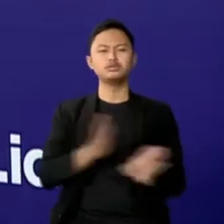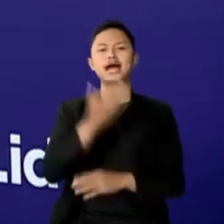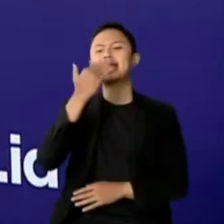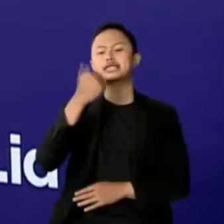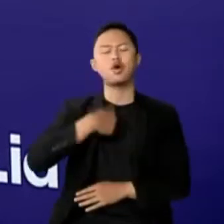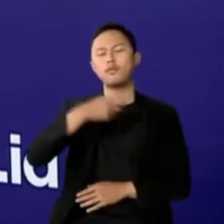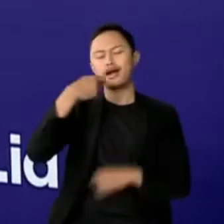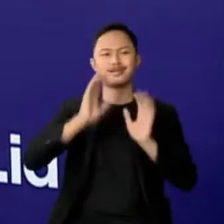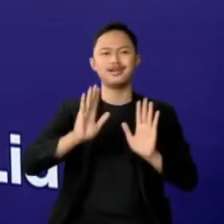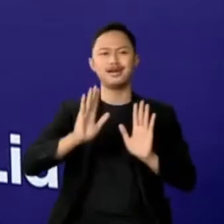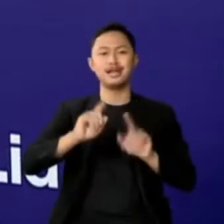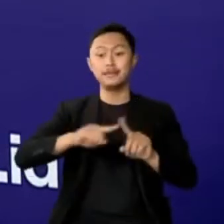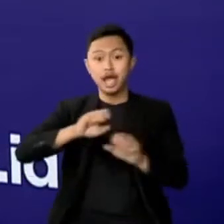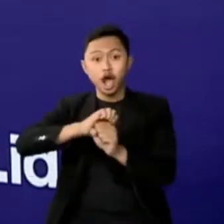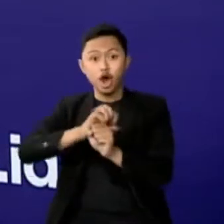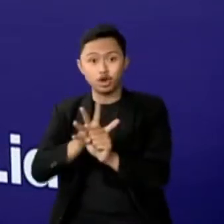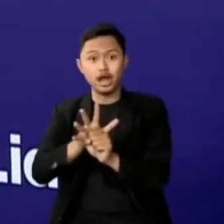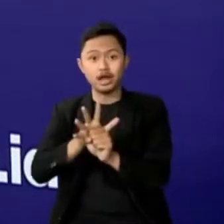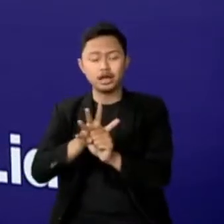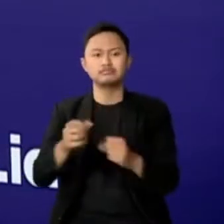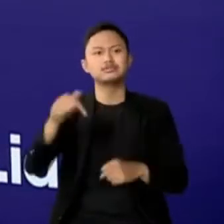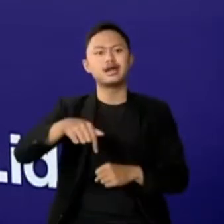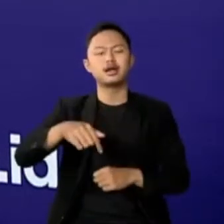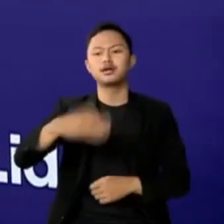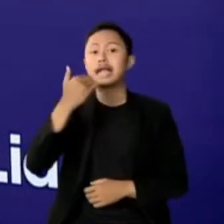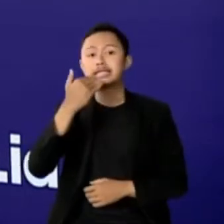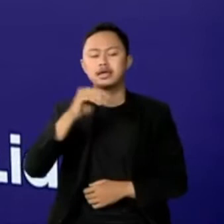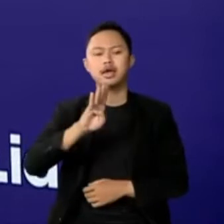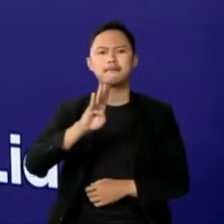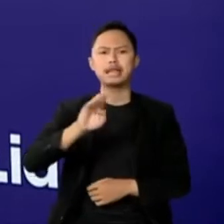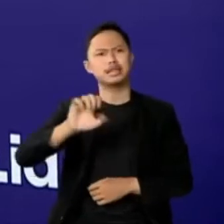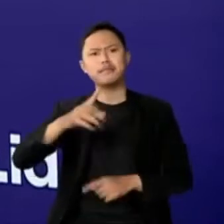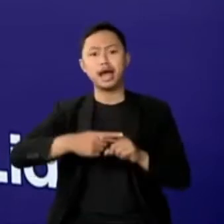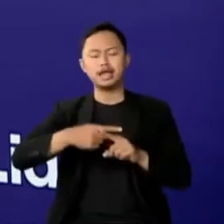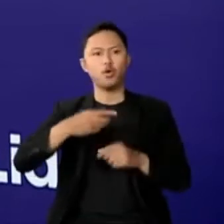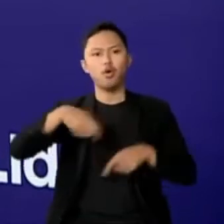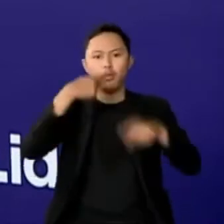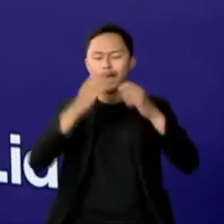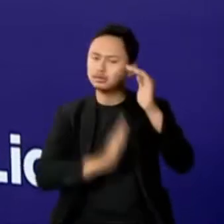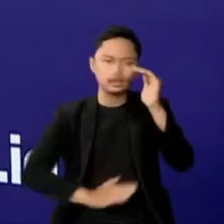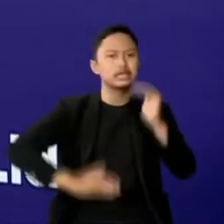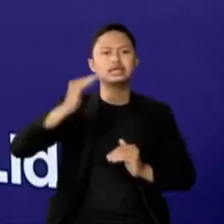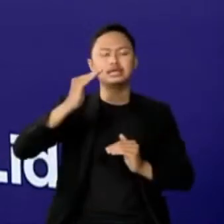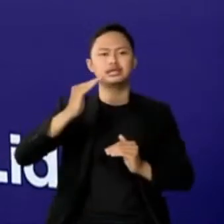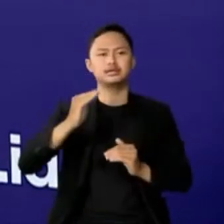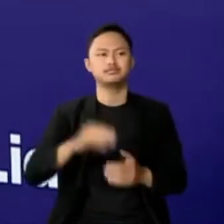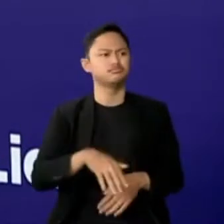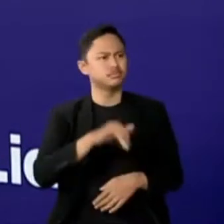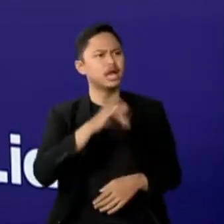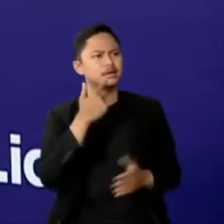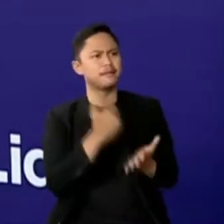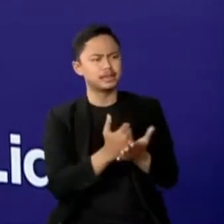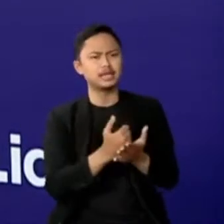Prof sejak copied bisa empat kali lima kali perombakan nih jadi nafsu makannya tinggi sekali Hehehe Yang penting jaga